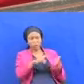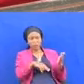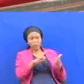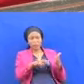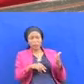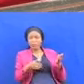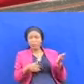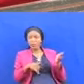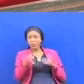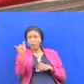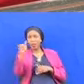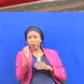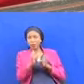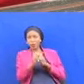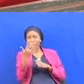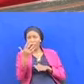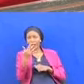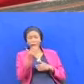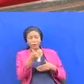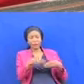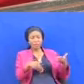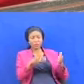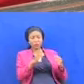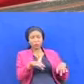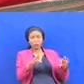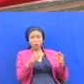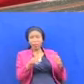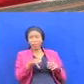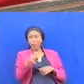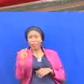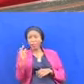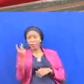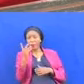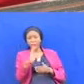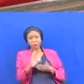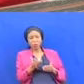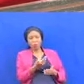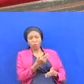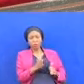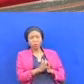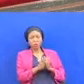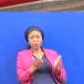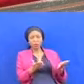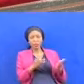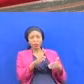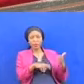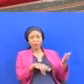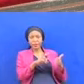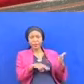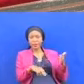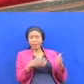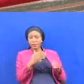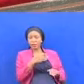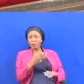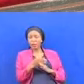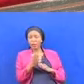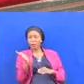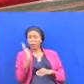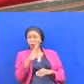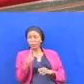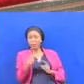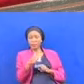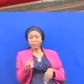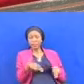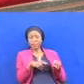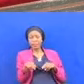ambazo zilipoa vyeti vya ubora. Aidha, jumla ndege 2 ziliondolewa kwenye daftari la usajili baada ya kumalizika kwa mikataba